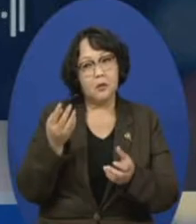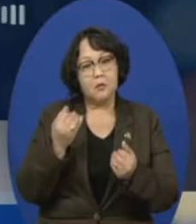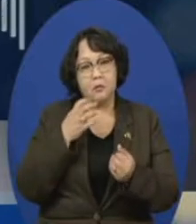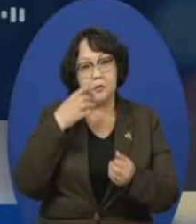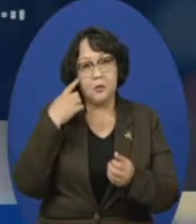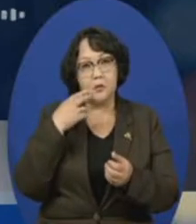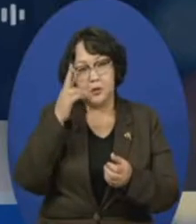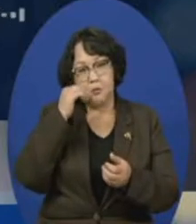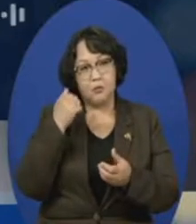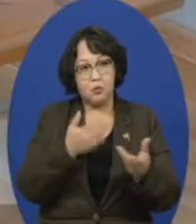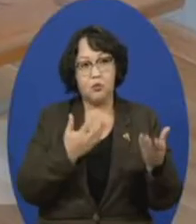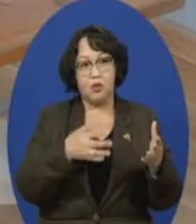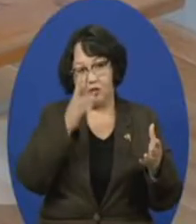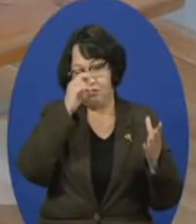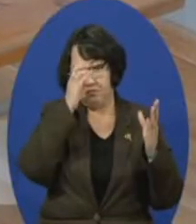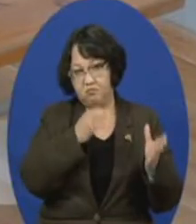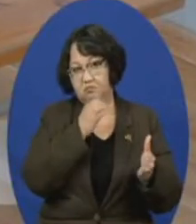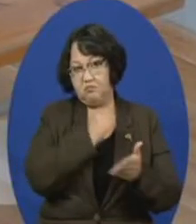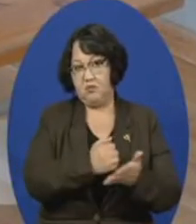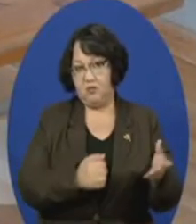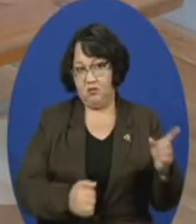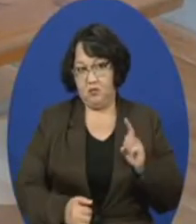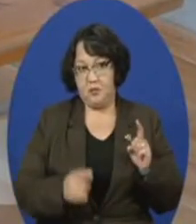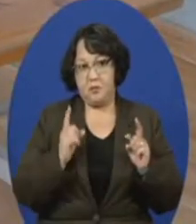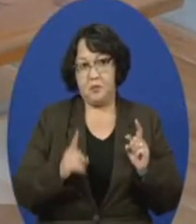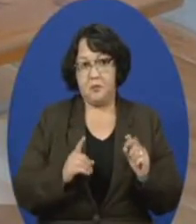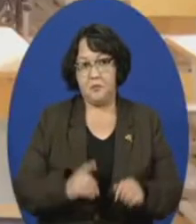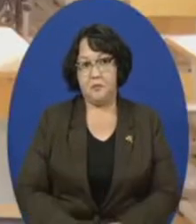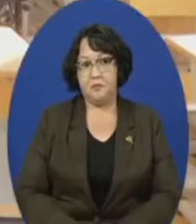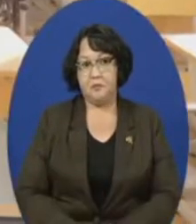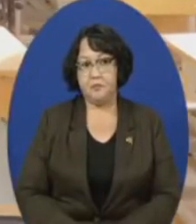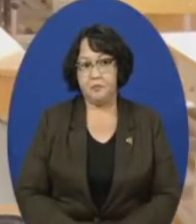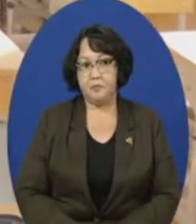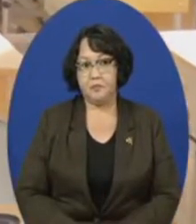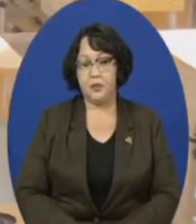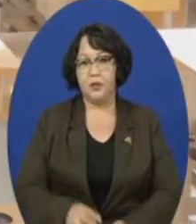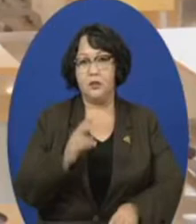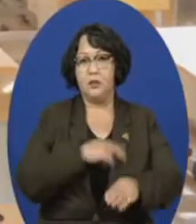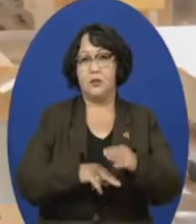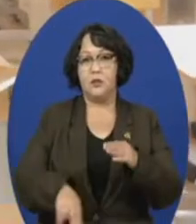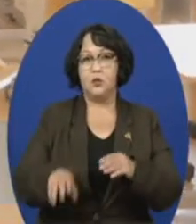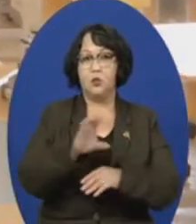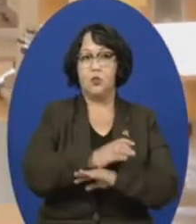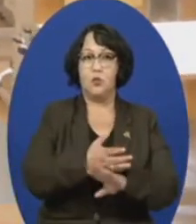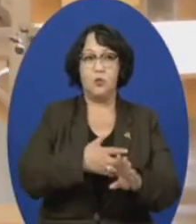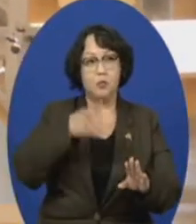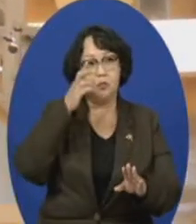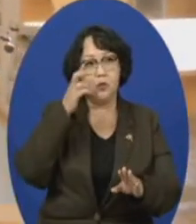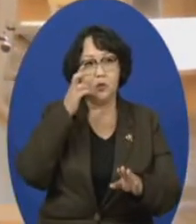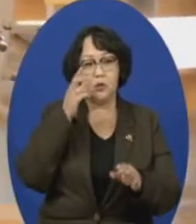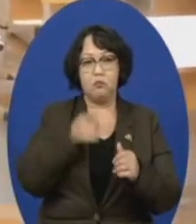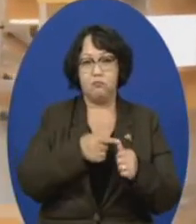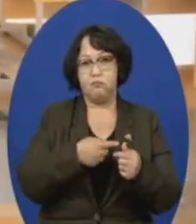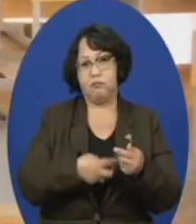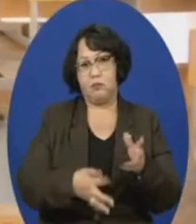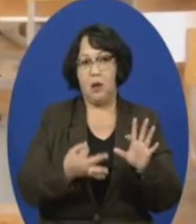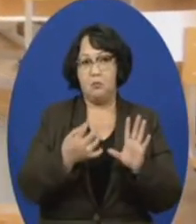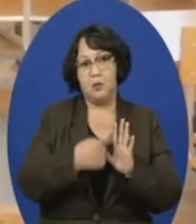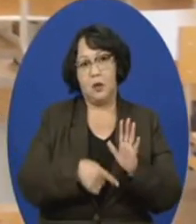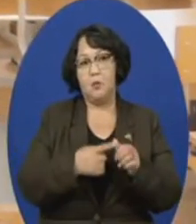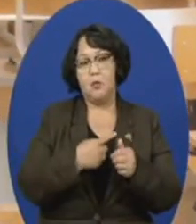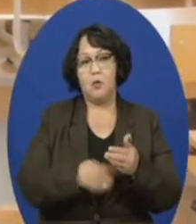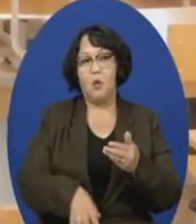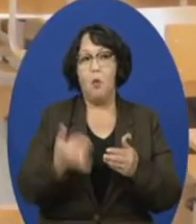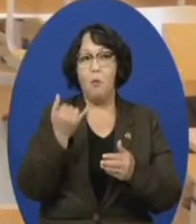тэрийг ичлэх батлах юм байна. Сургуулийн өмнөх боловсрол буюу цэцэрлэгийн бүртгэлийн мөн эх сараас зохион байгуулалт ажлын хэсэг гарчээ. Улаанбаатар хот болон